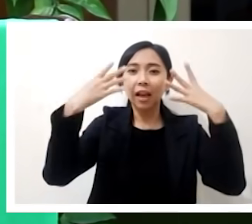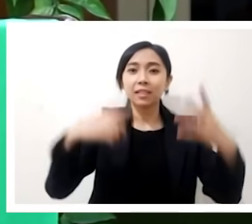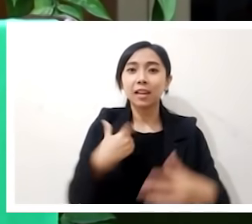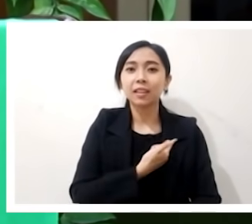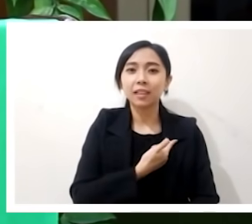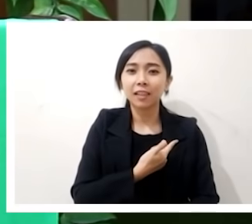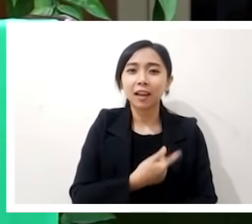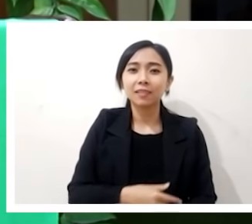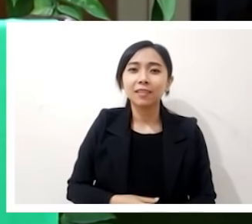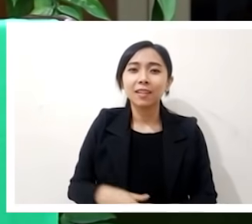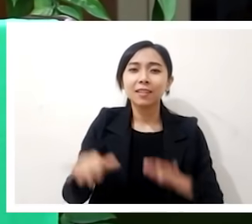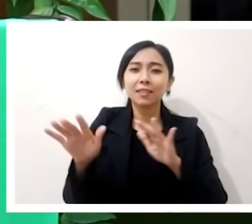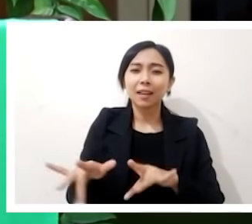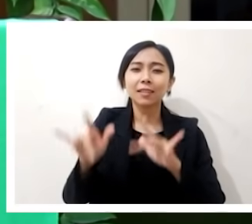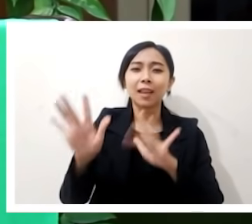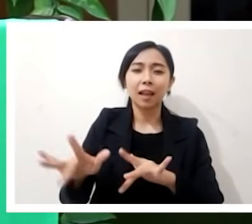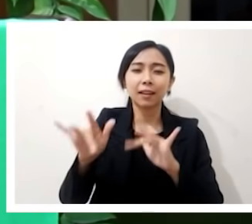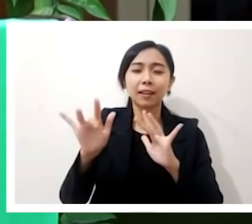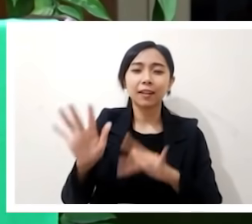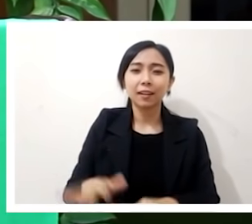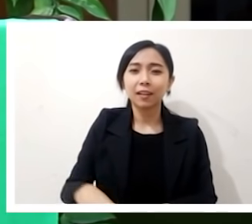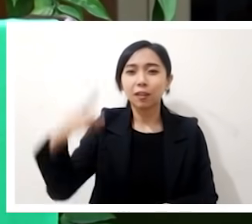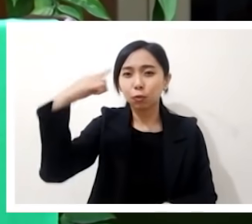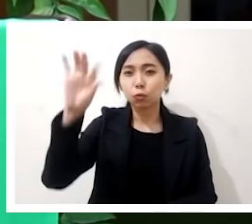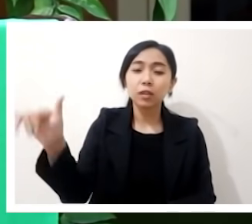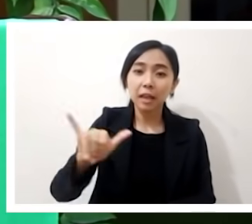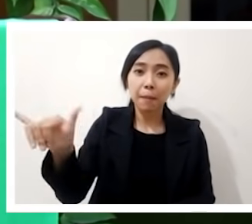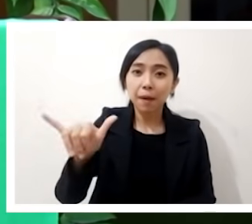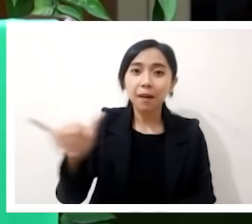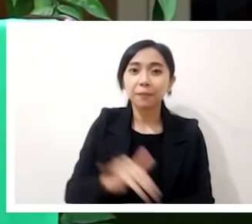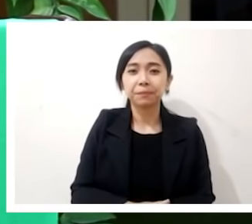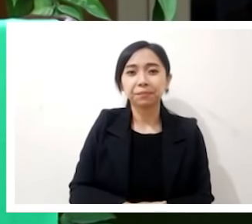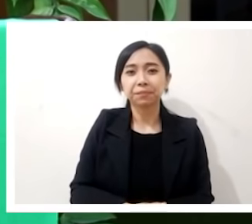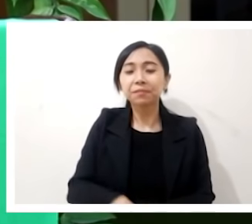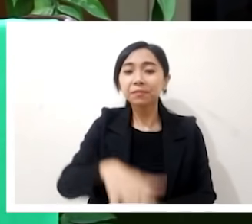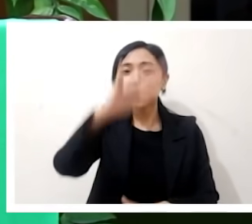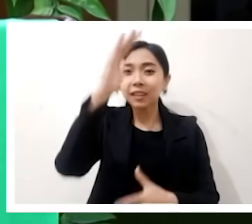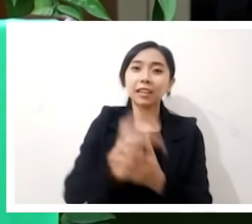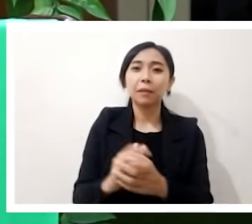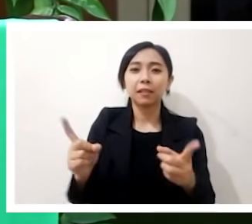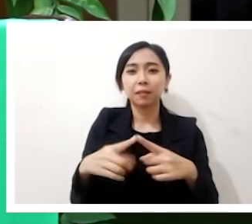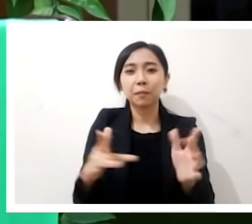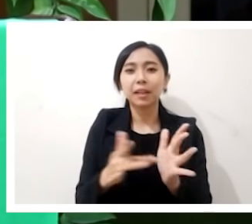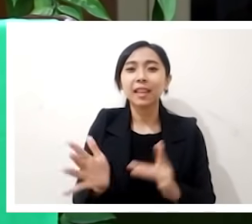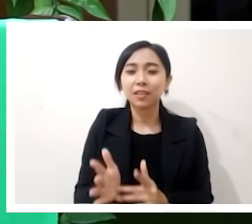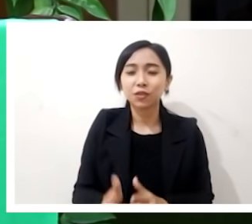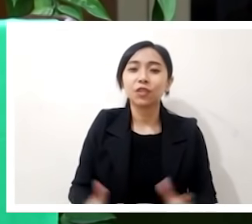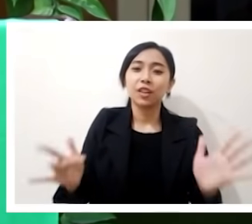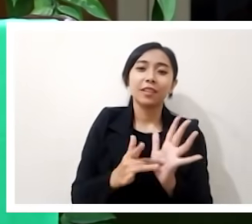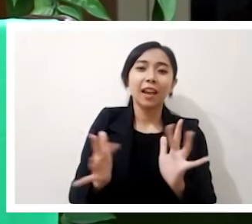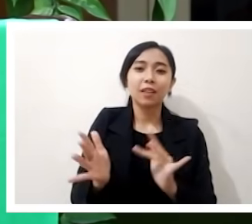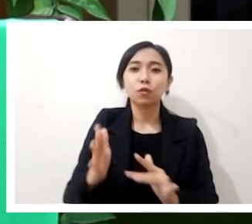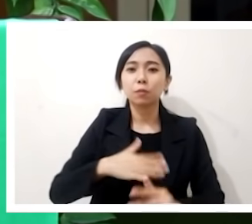berbela rasa demi kebaikan sesama juga. Beriman pada Kristus yang bersedia berkorban agar